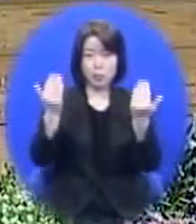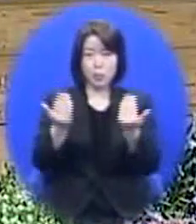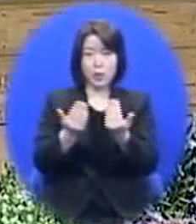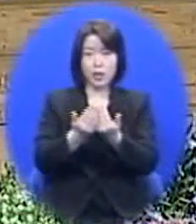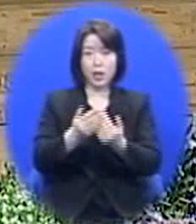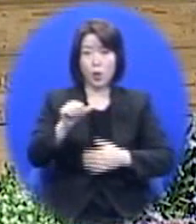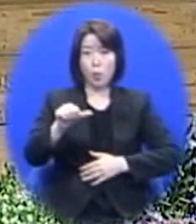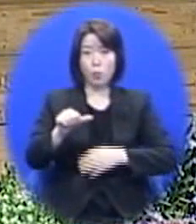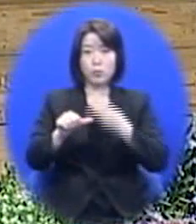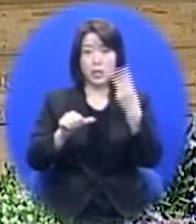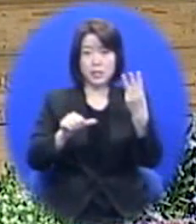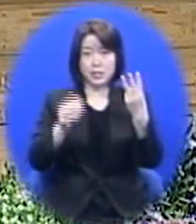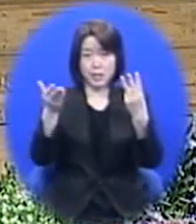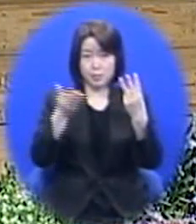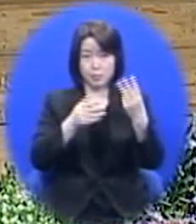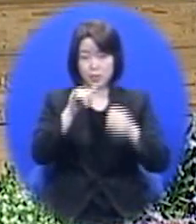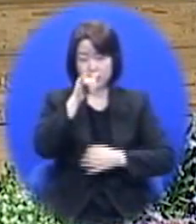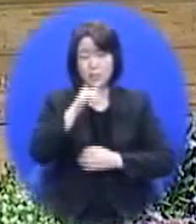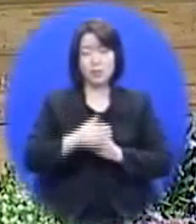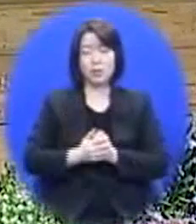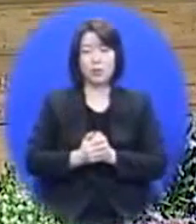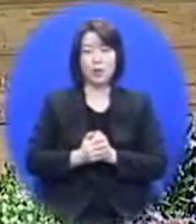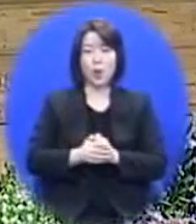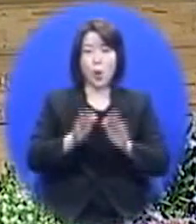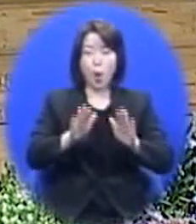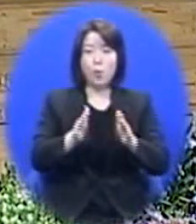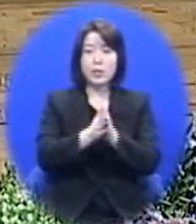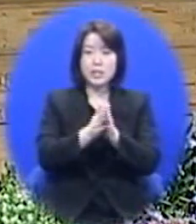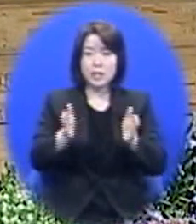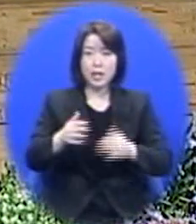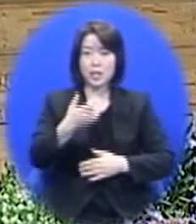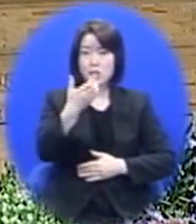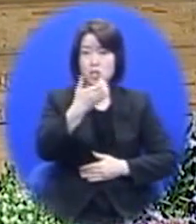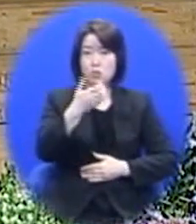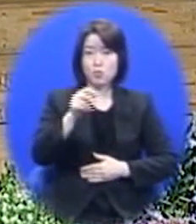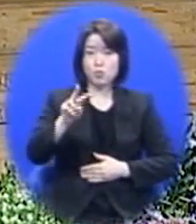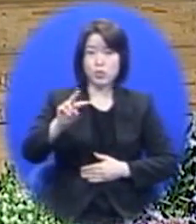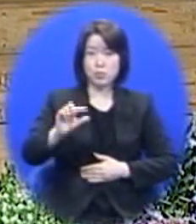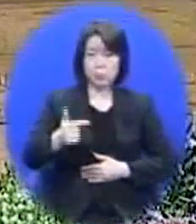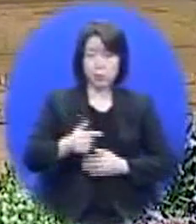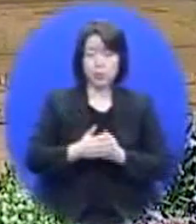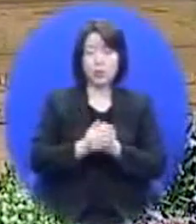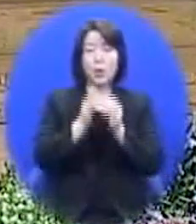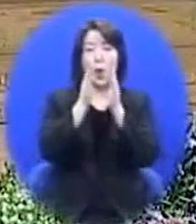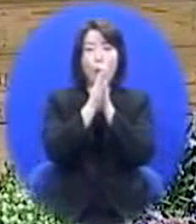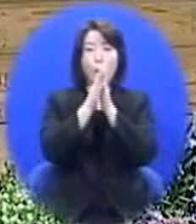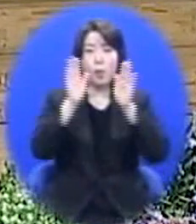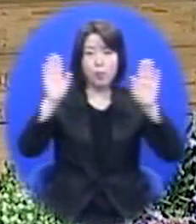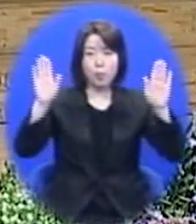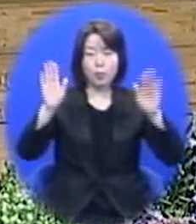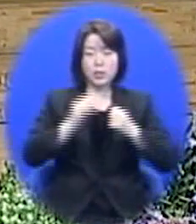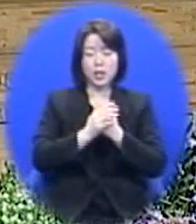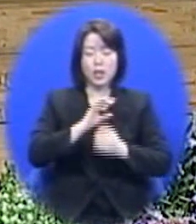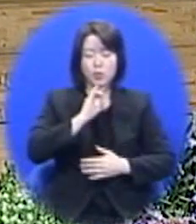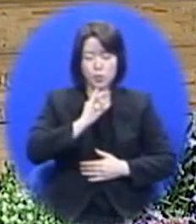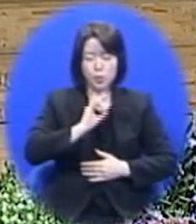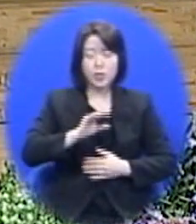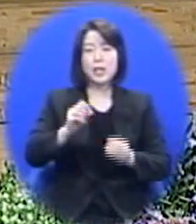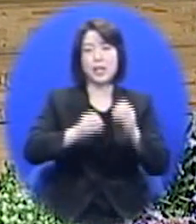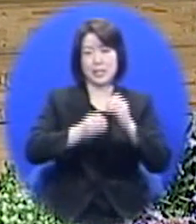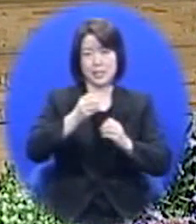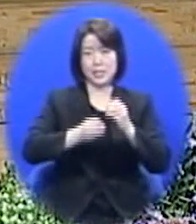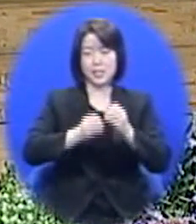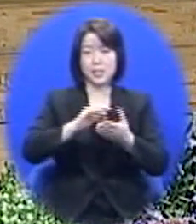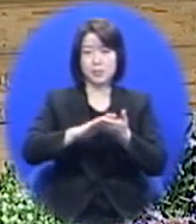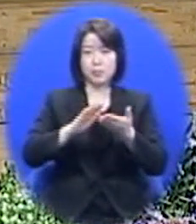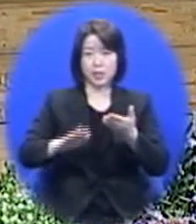3을 지나갔습니다. 오늘 시작하는 이 시편 90편은 모세의 유일한 시편입니다. 근데 이